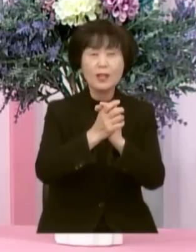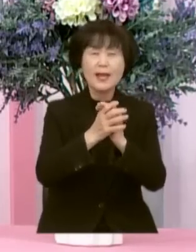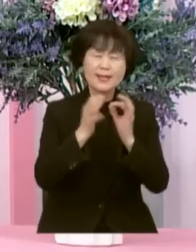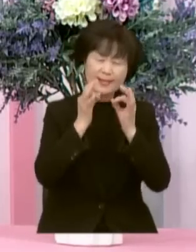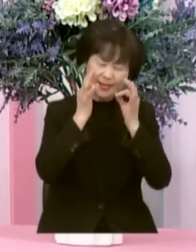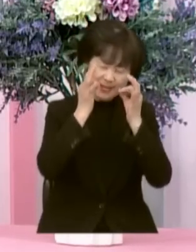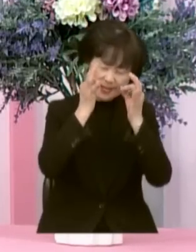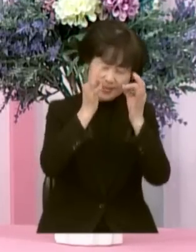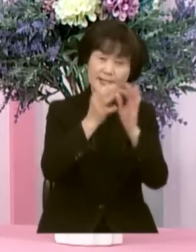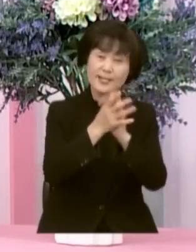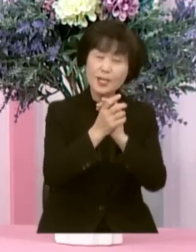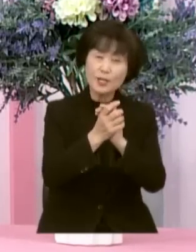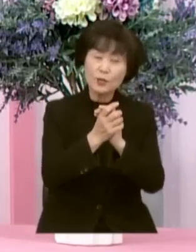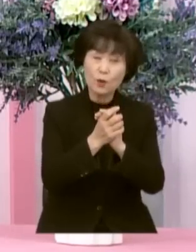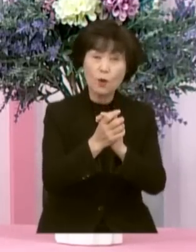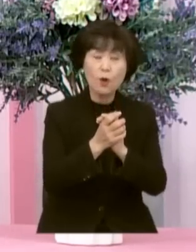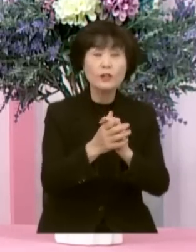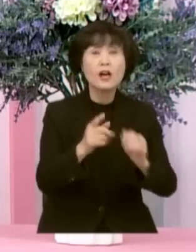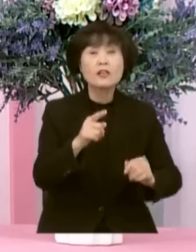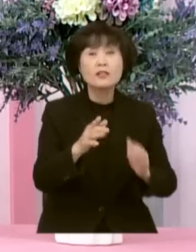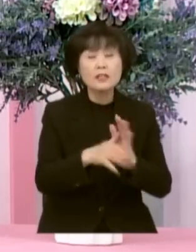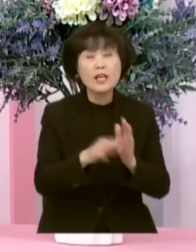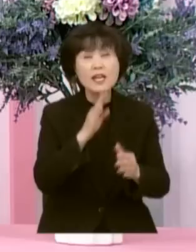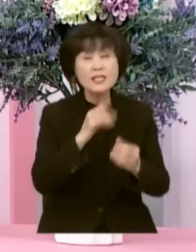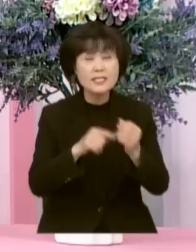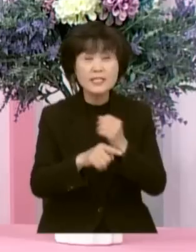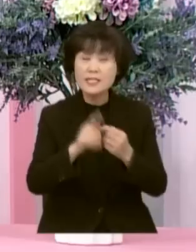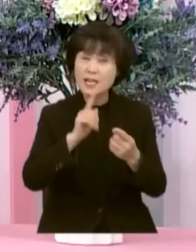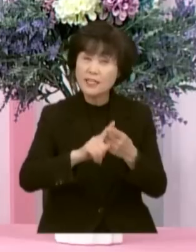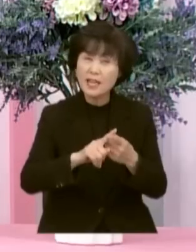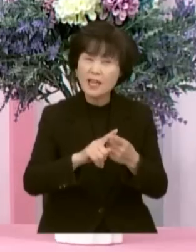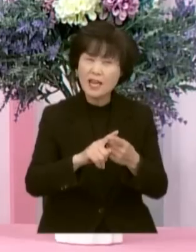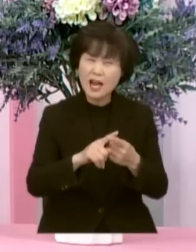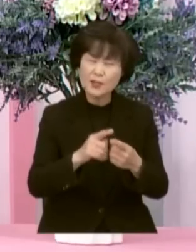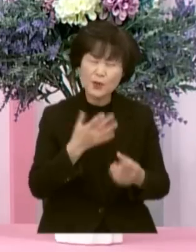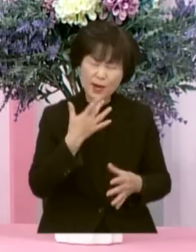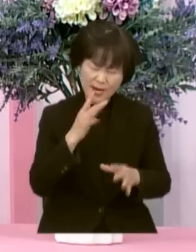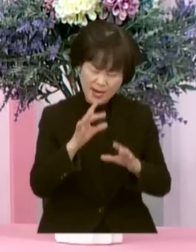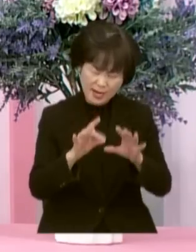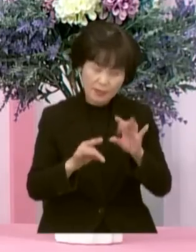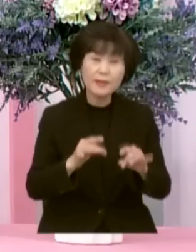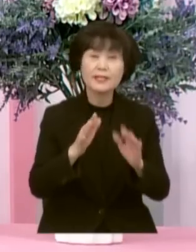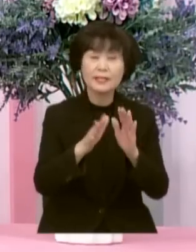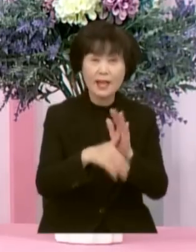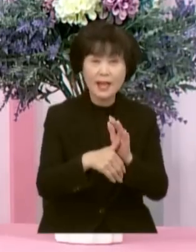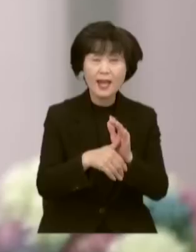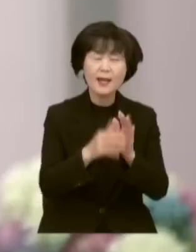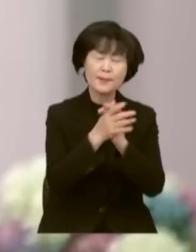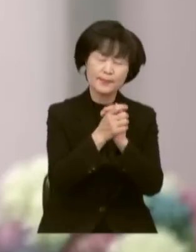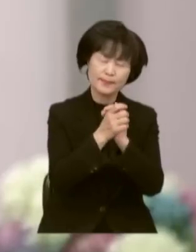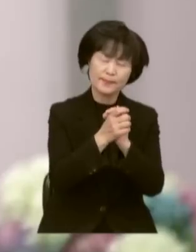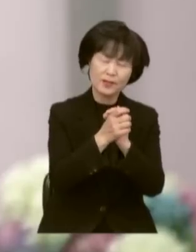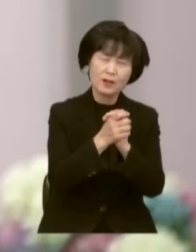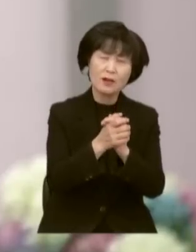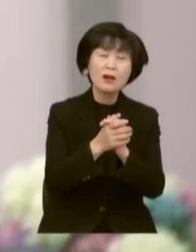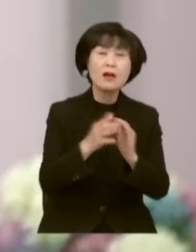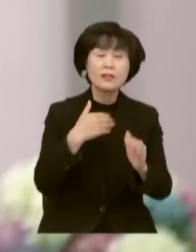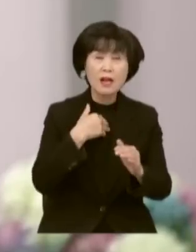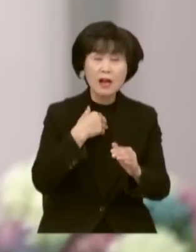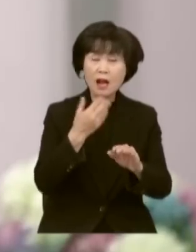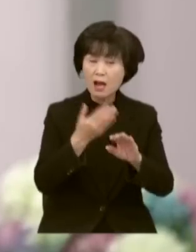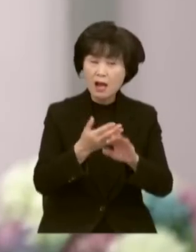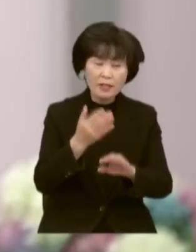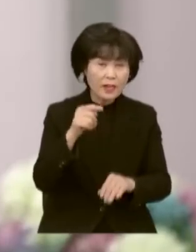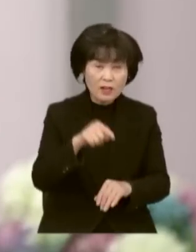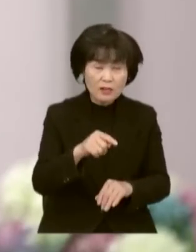되게 간절하게 빌었어요. 너무 갈급했거든요. 그때 그때 은사라고 생각을 해요. 하나님께서 주신 제가 뭐 딴 거 구하는 거